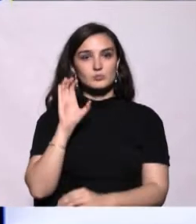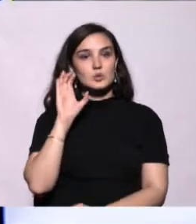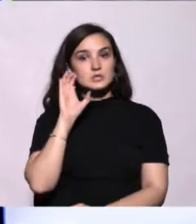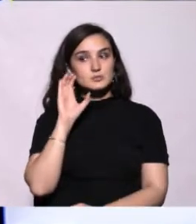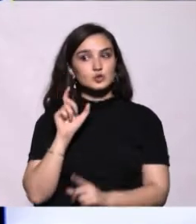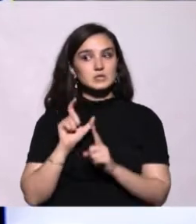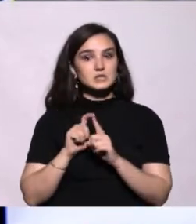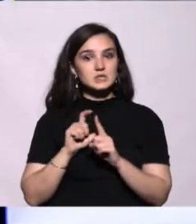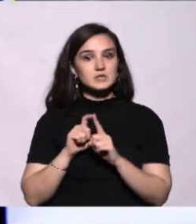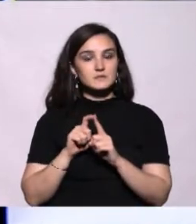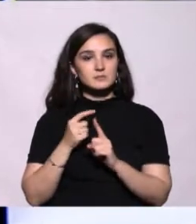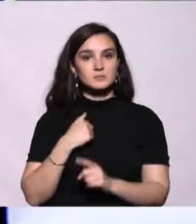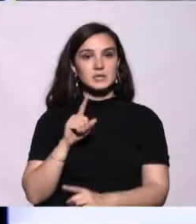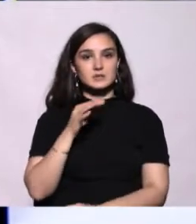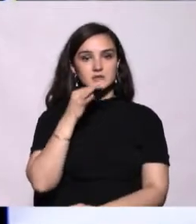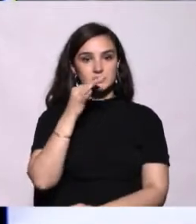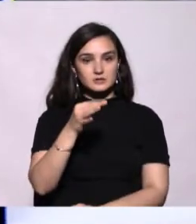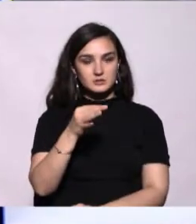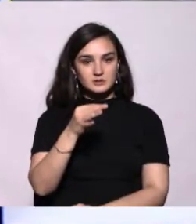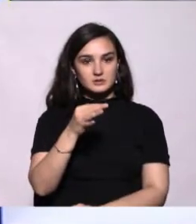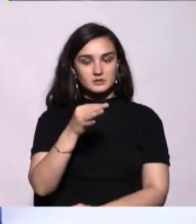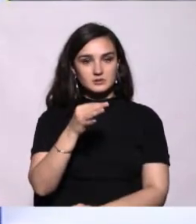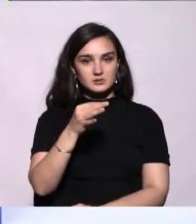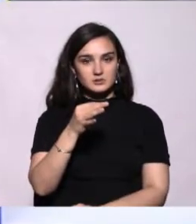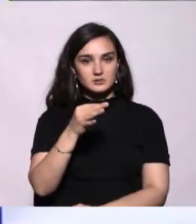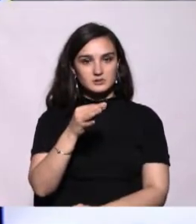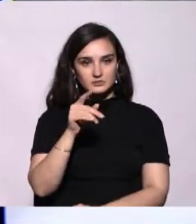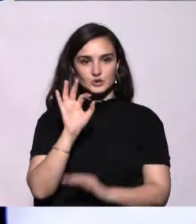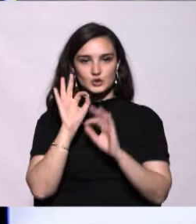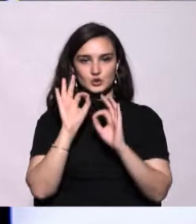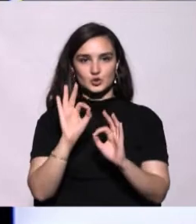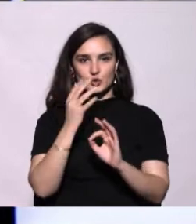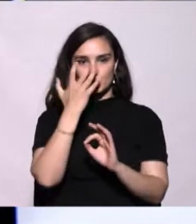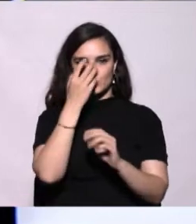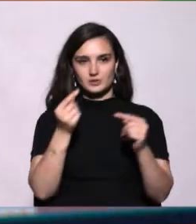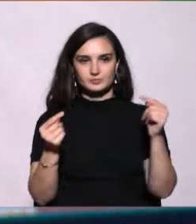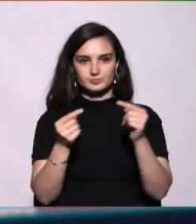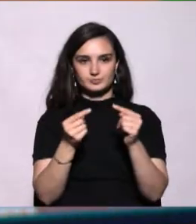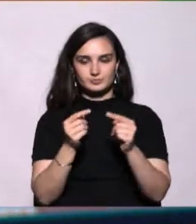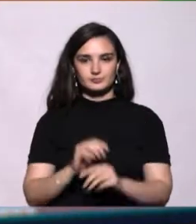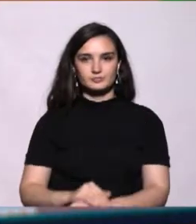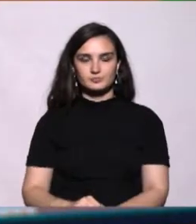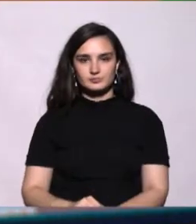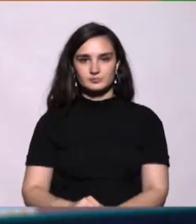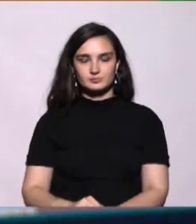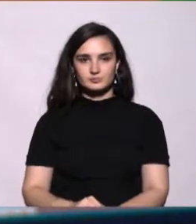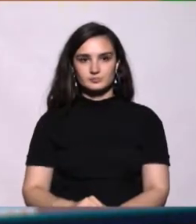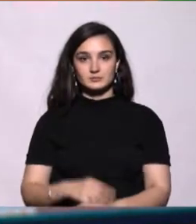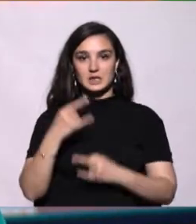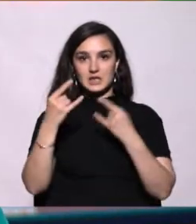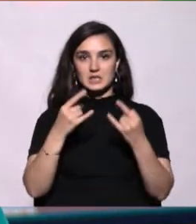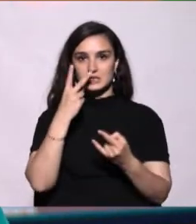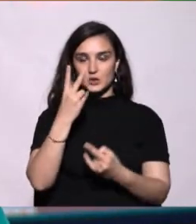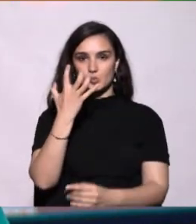to the word that I say and point to the correct picture. ეკრანზე თქვენ დაინახოთ